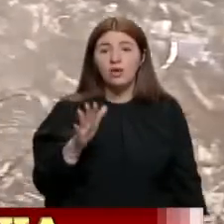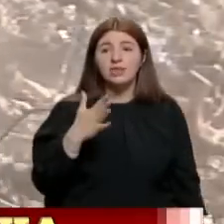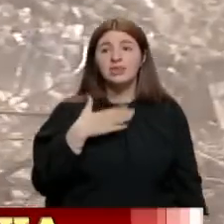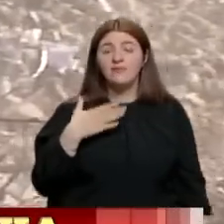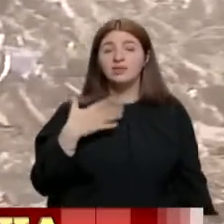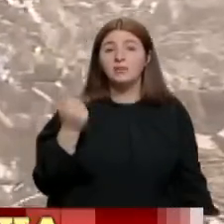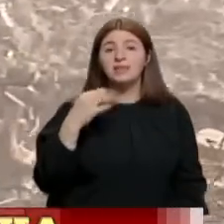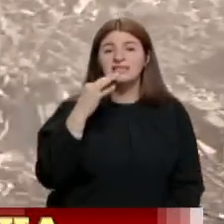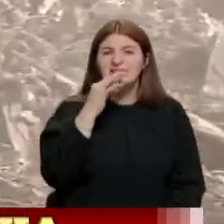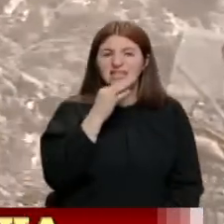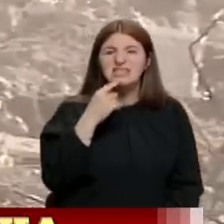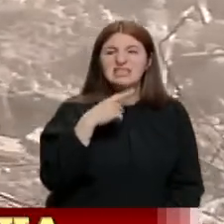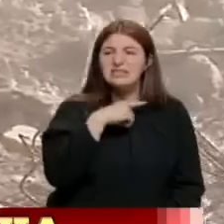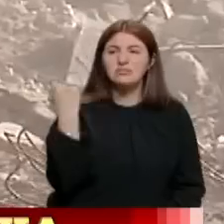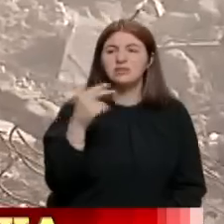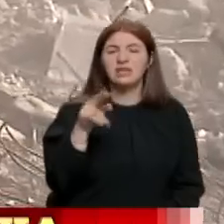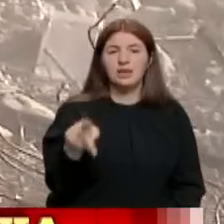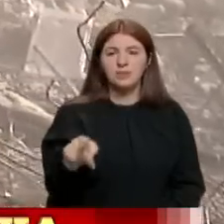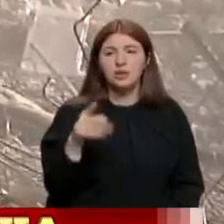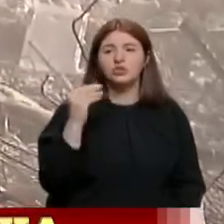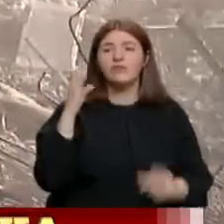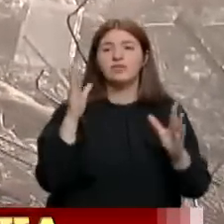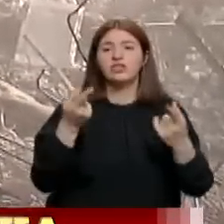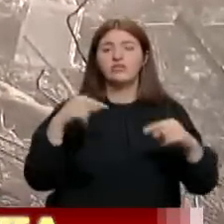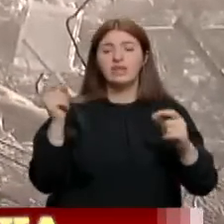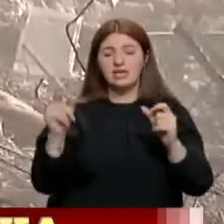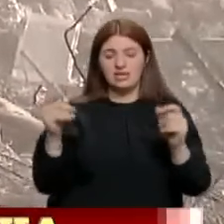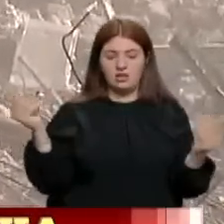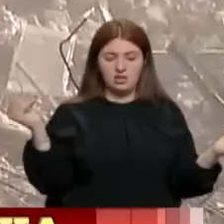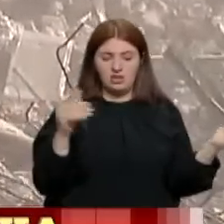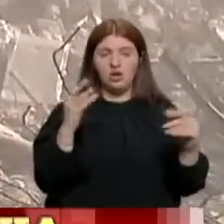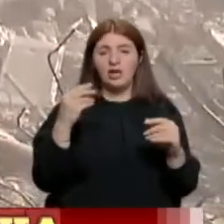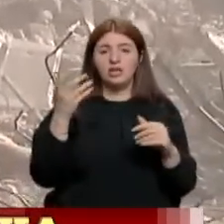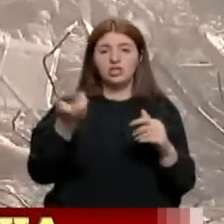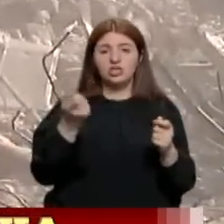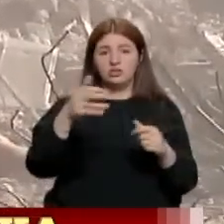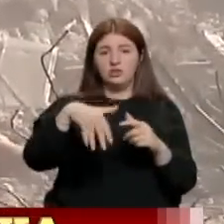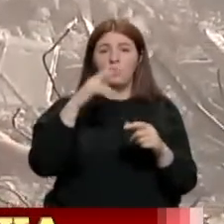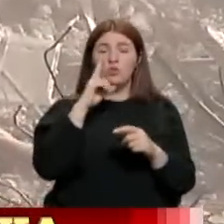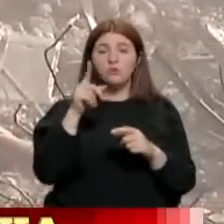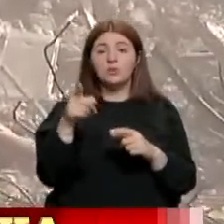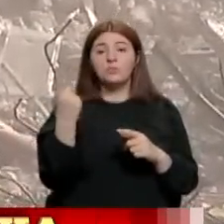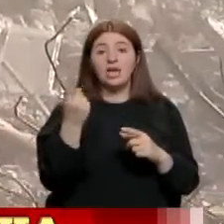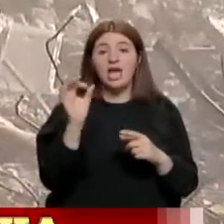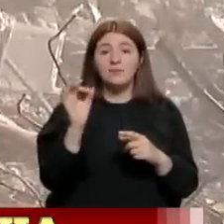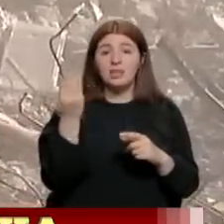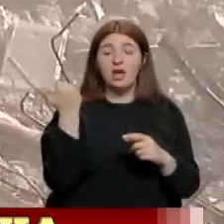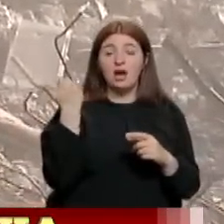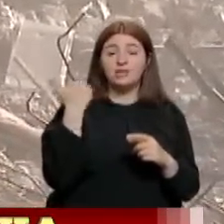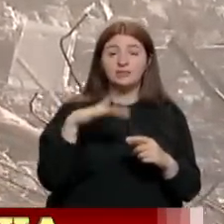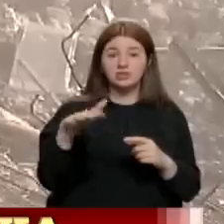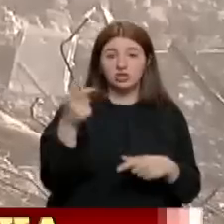nefes almak neredeyse imkansız. Birçok çevre ilden gelen iş makinelerini görüyorsunuz. Bir de bunun hemen